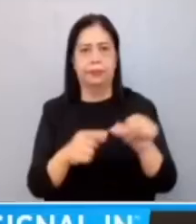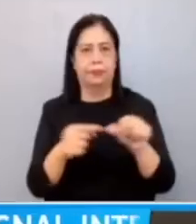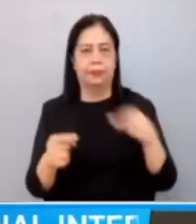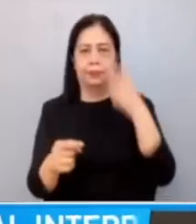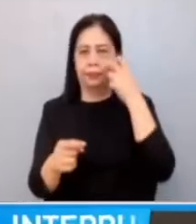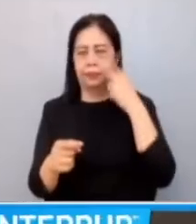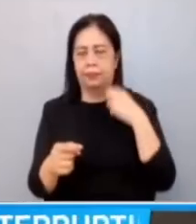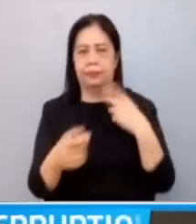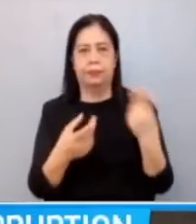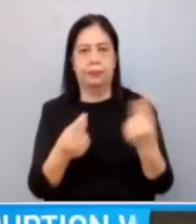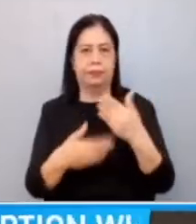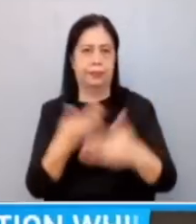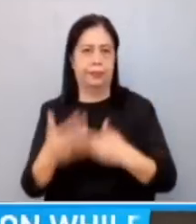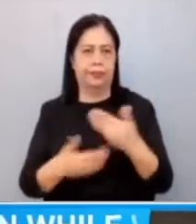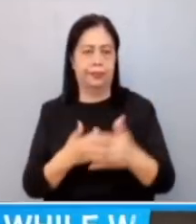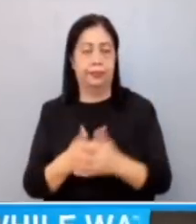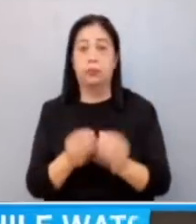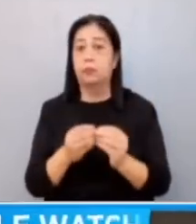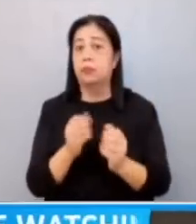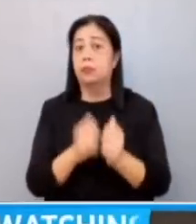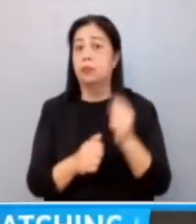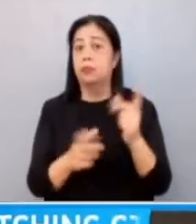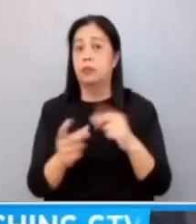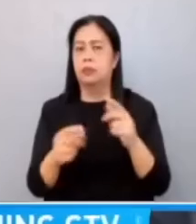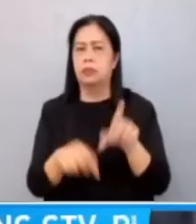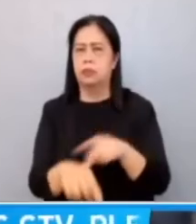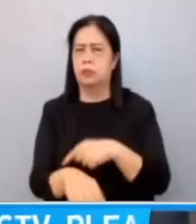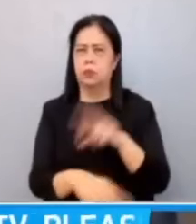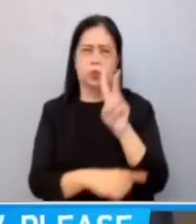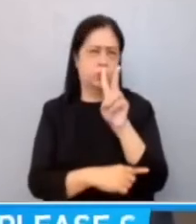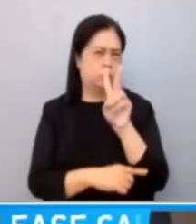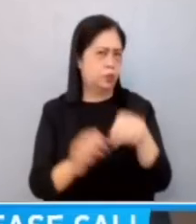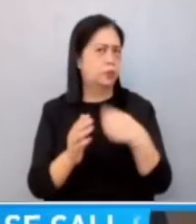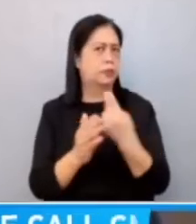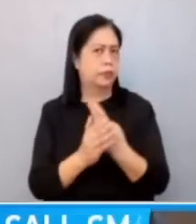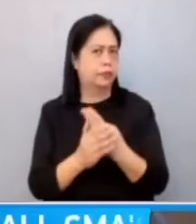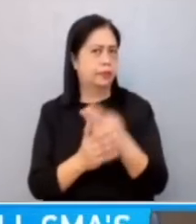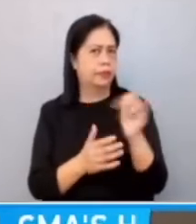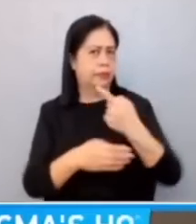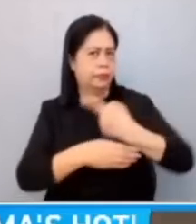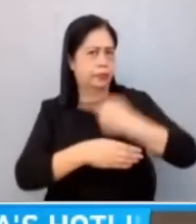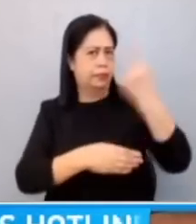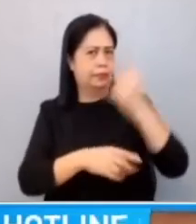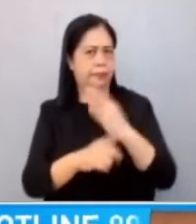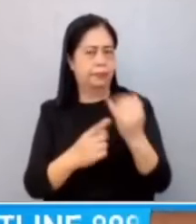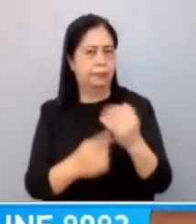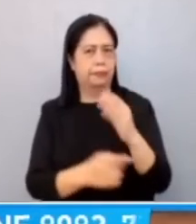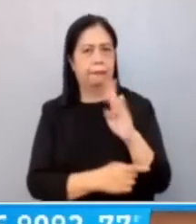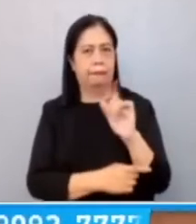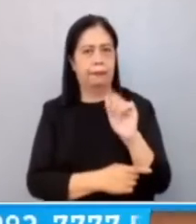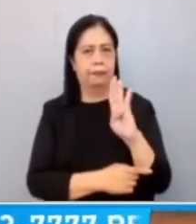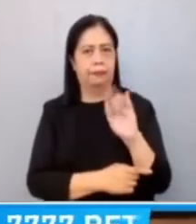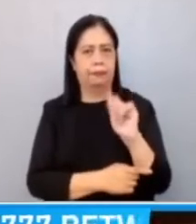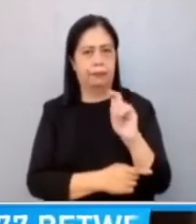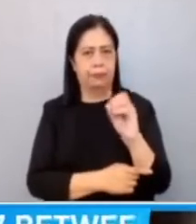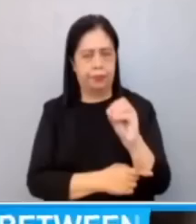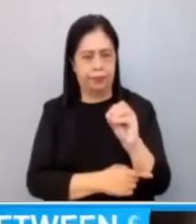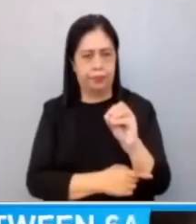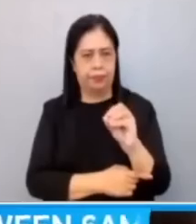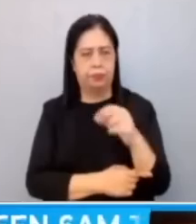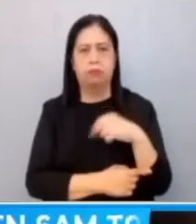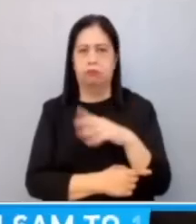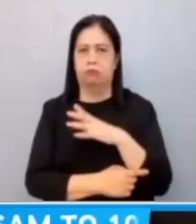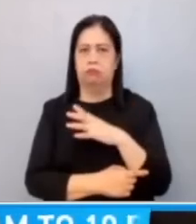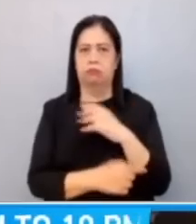operations. Karaniwan daw itong tumatagal ng 2 oras. Tulad ng checkpoint sa Barangay Balong Bato. Ligtas kami pag mga ganito, may